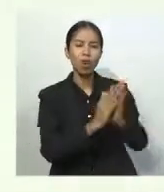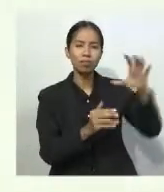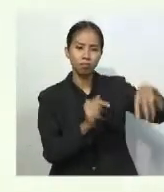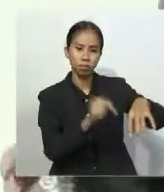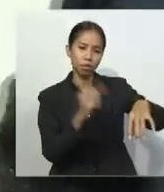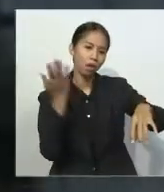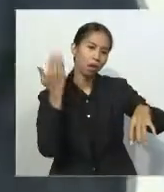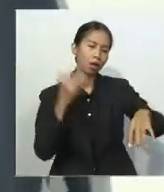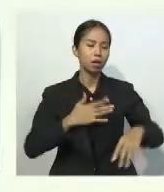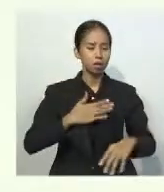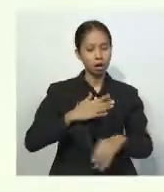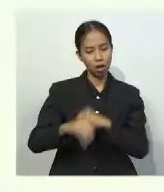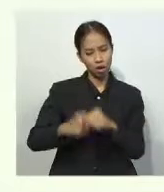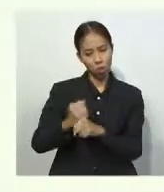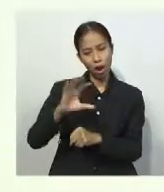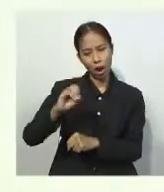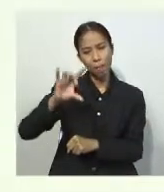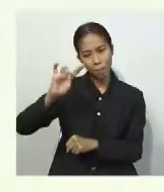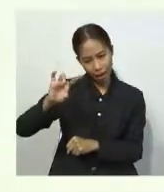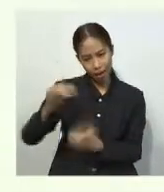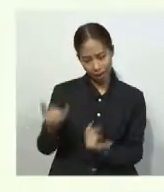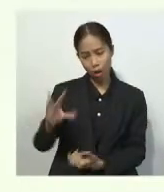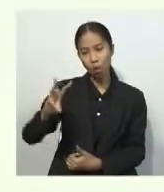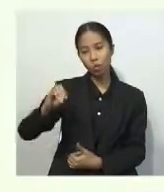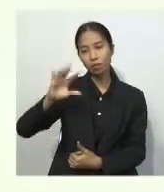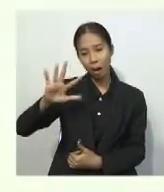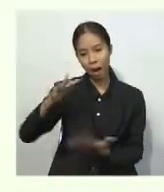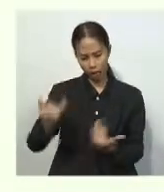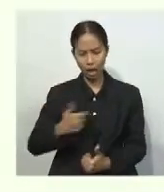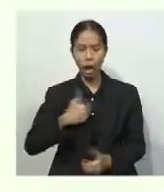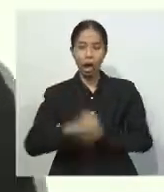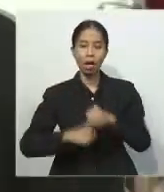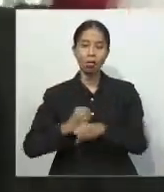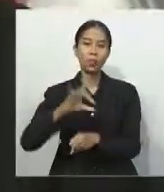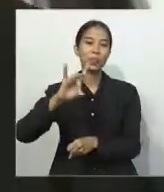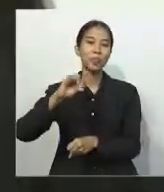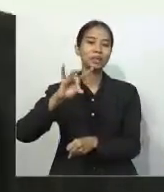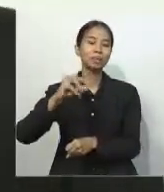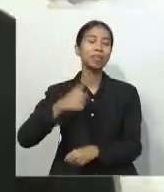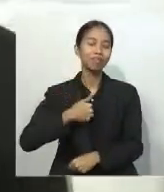50-58แล้วก็มา65แล้วก็นี่แหละครั้งที่3 80